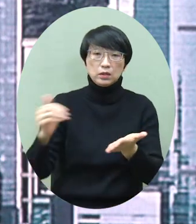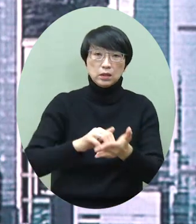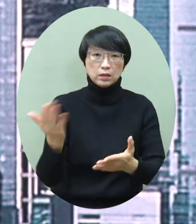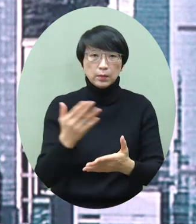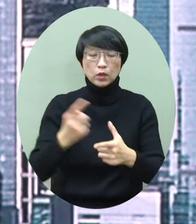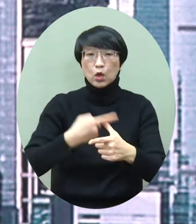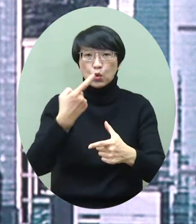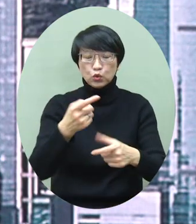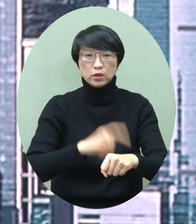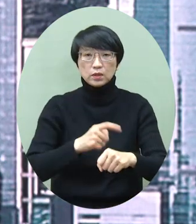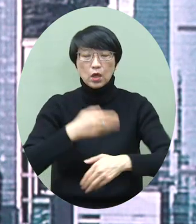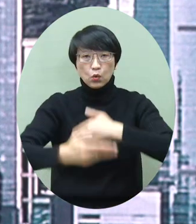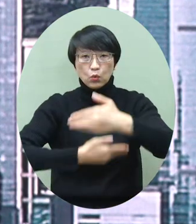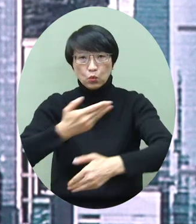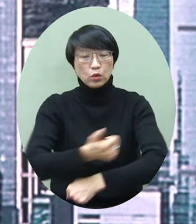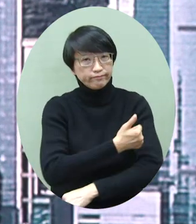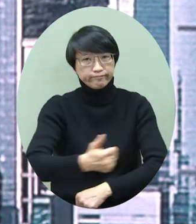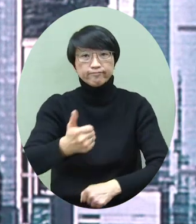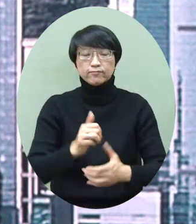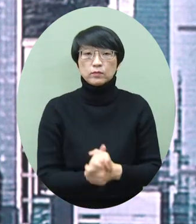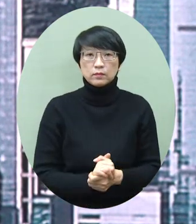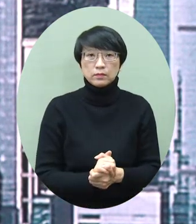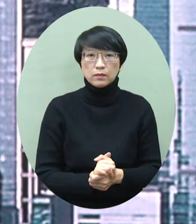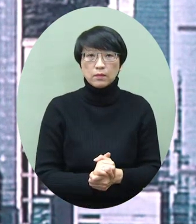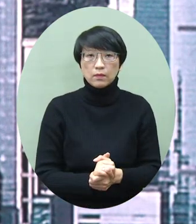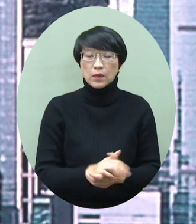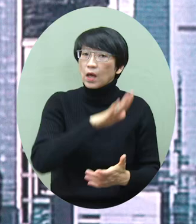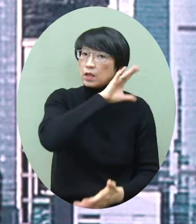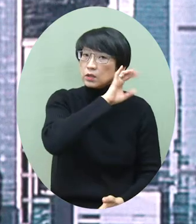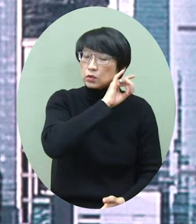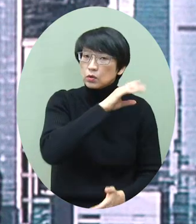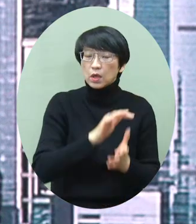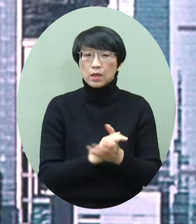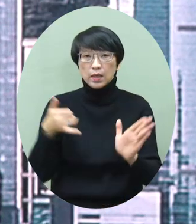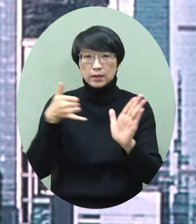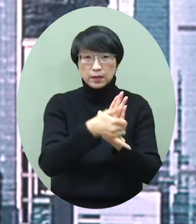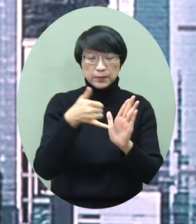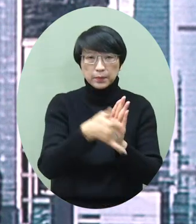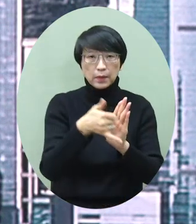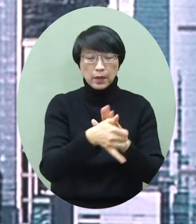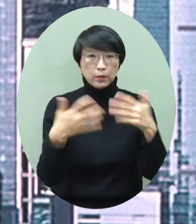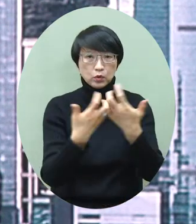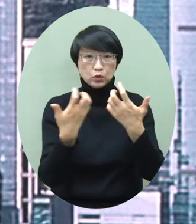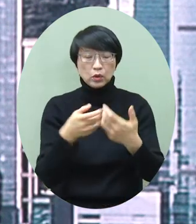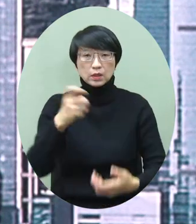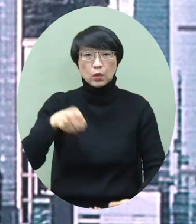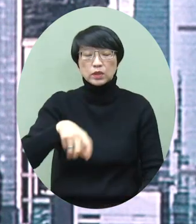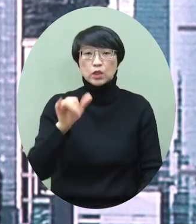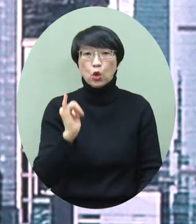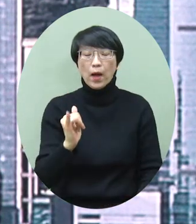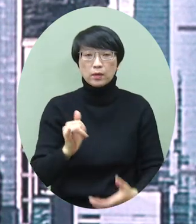月，運作係暢順嘅。酒店的累計入住的數字是